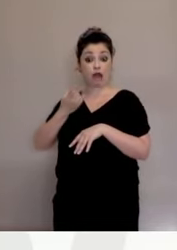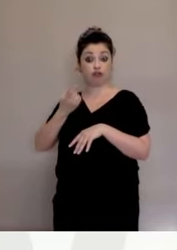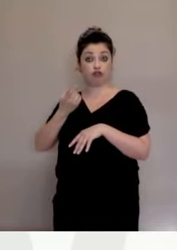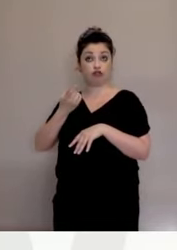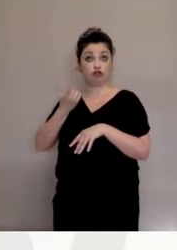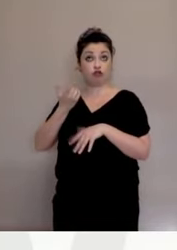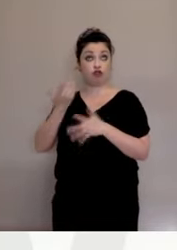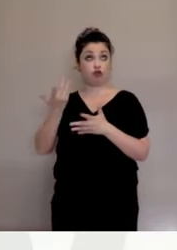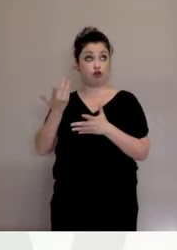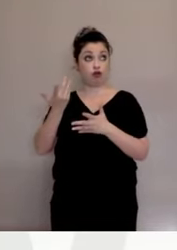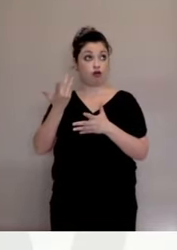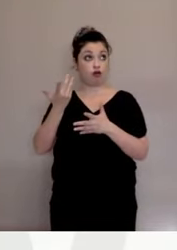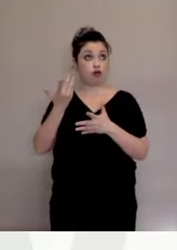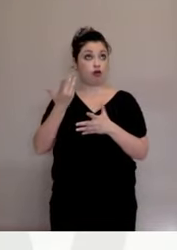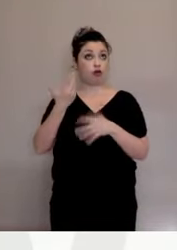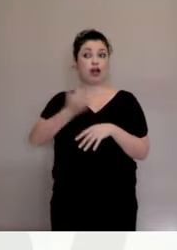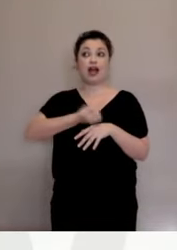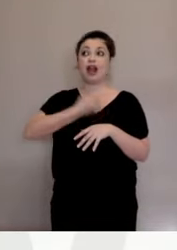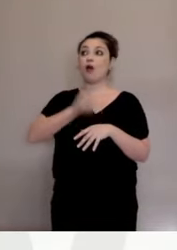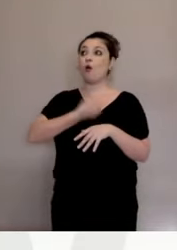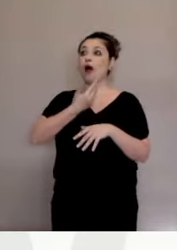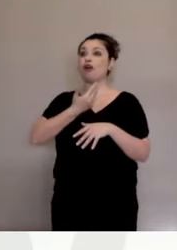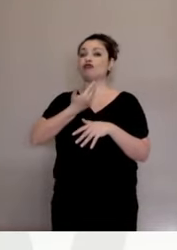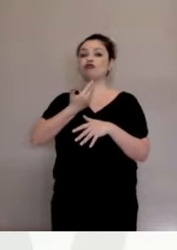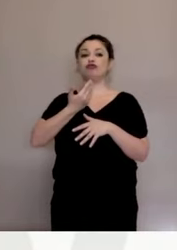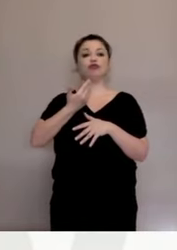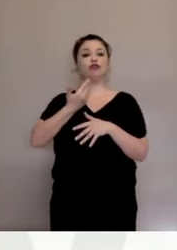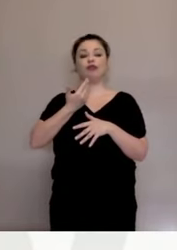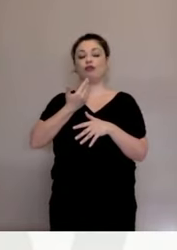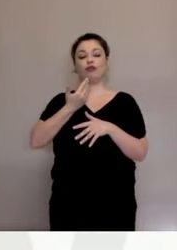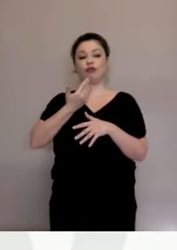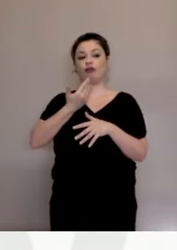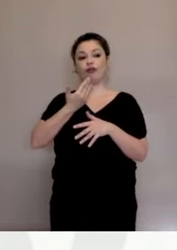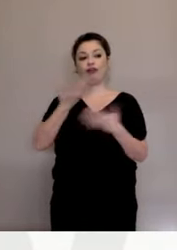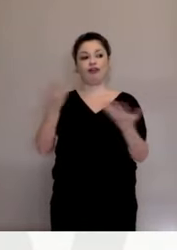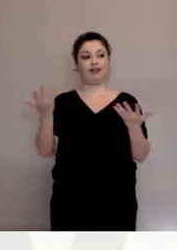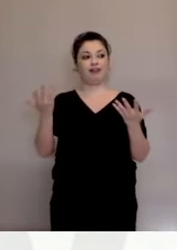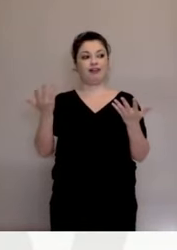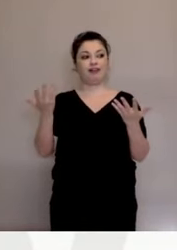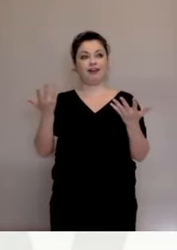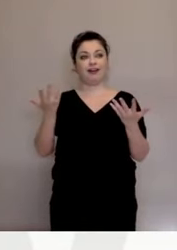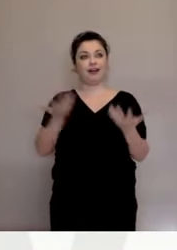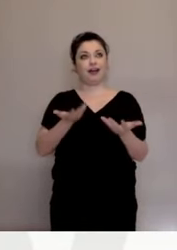con il linguaggio facciamo questo che